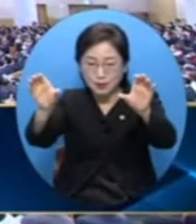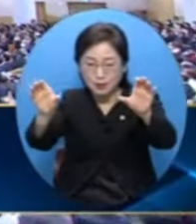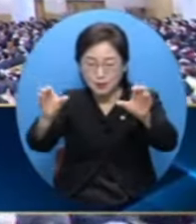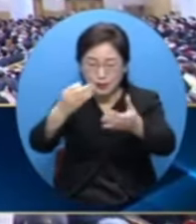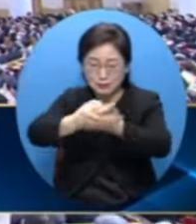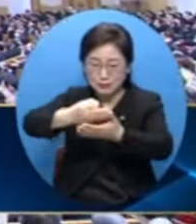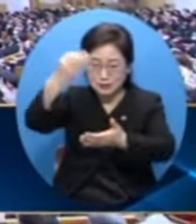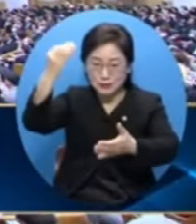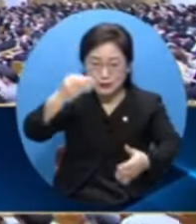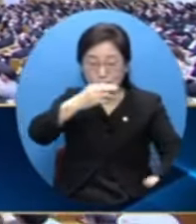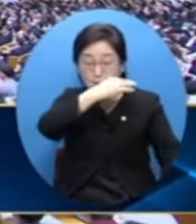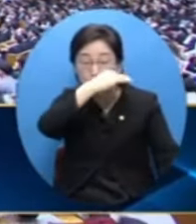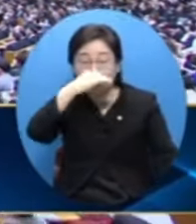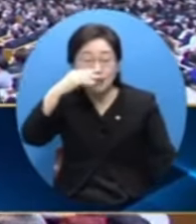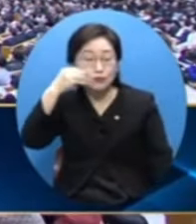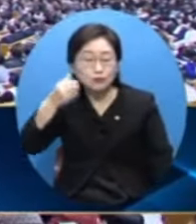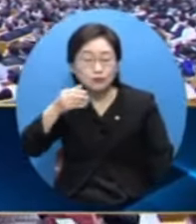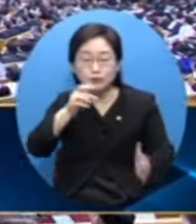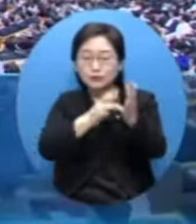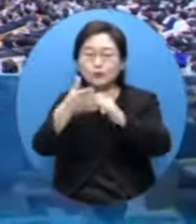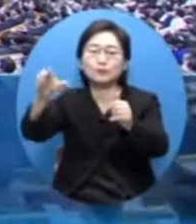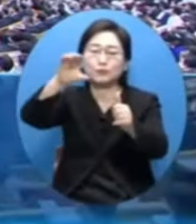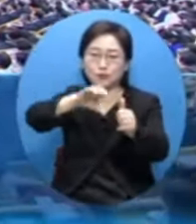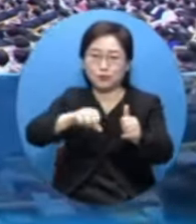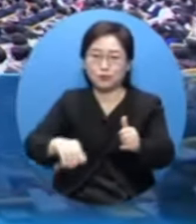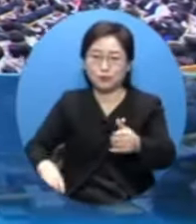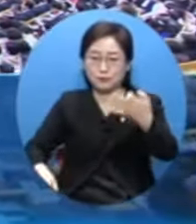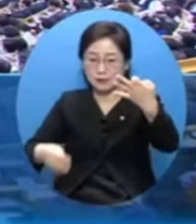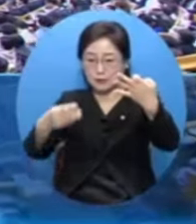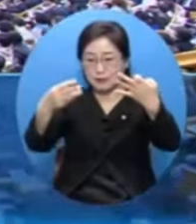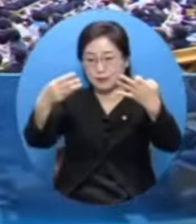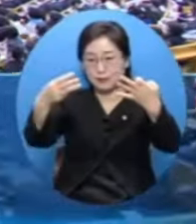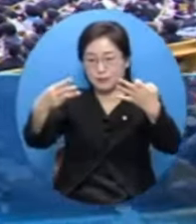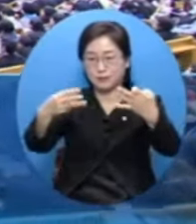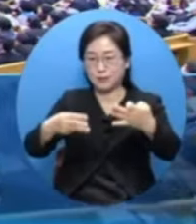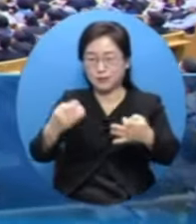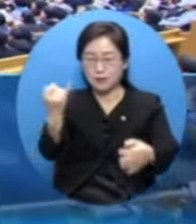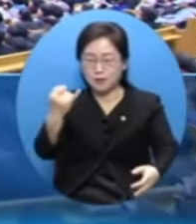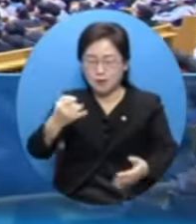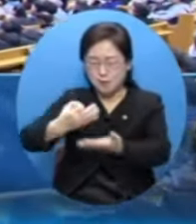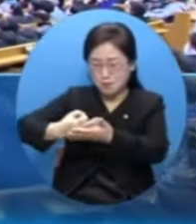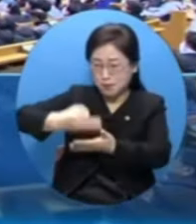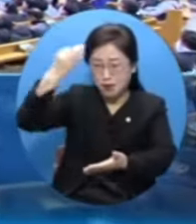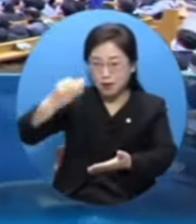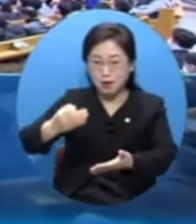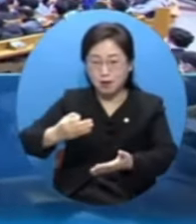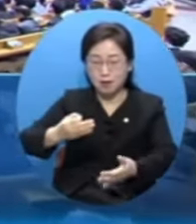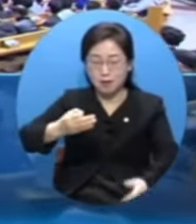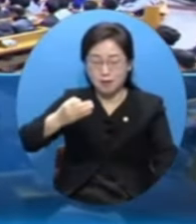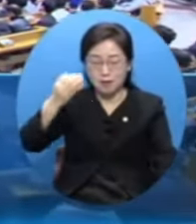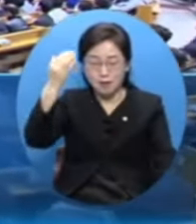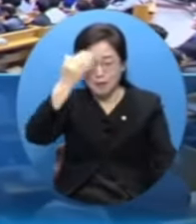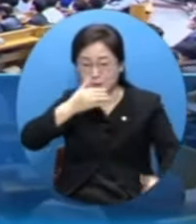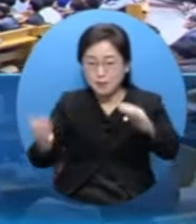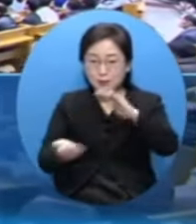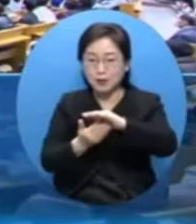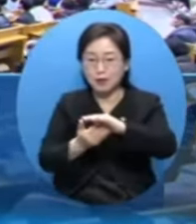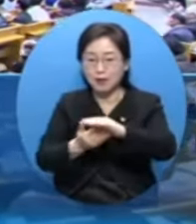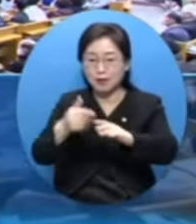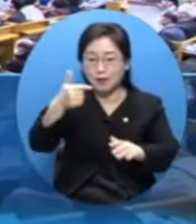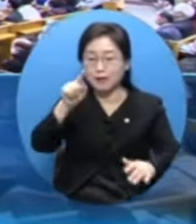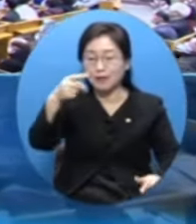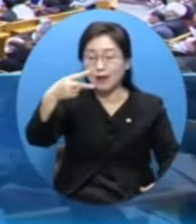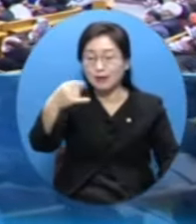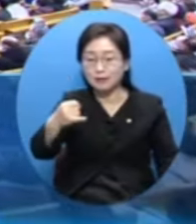예수님께 부었습니다. 14장 3절입니다. 한 여자가 매우 값진 향유 곧 순전한 나드 한 옥합을